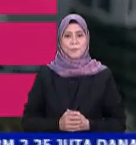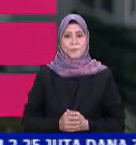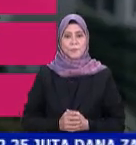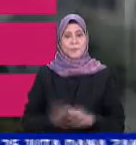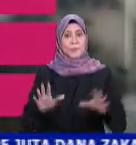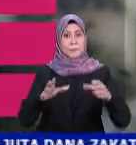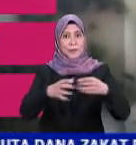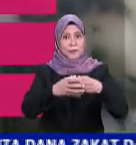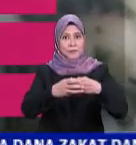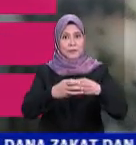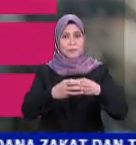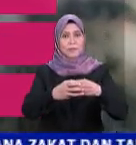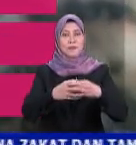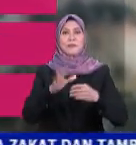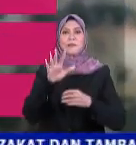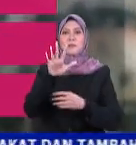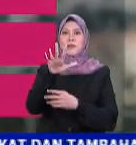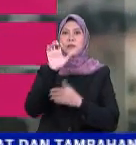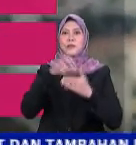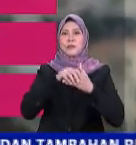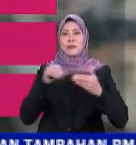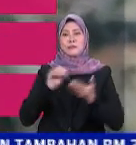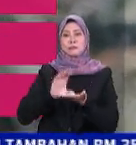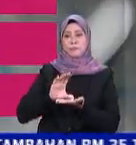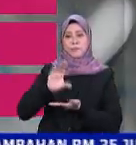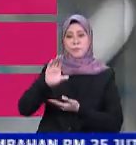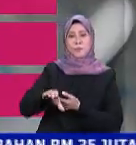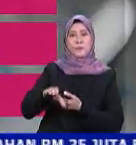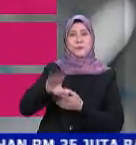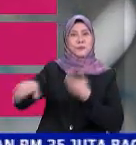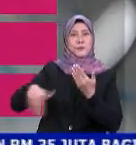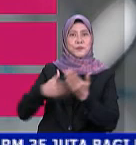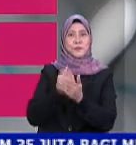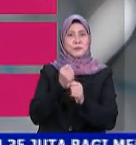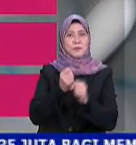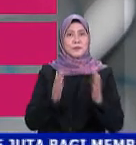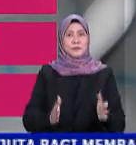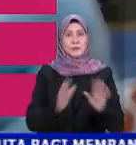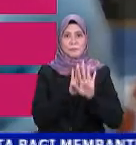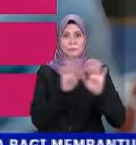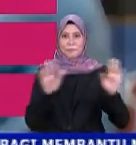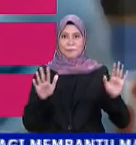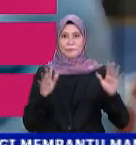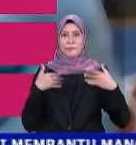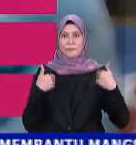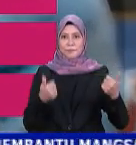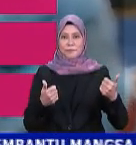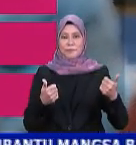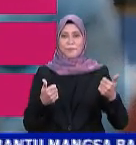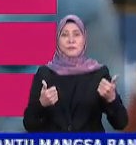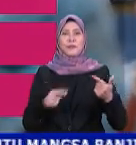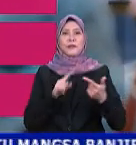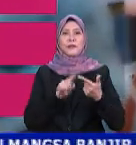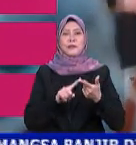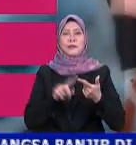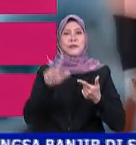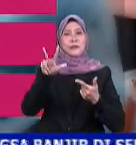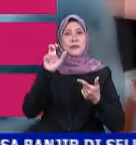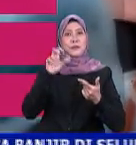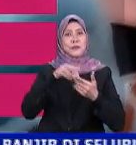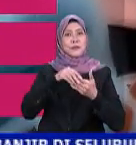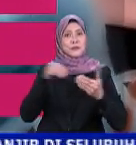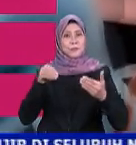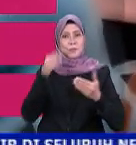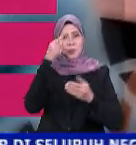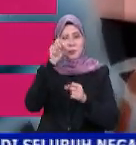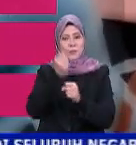Menerusi pakej itu, RM500 turut diberikan kepada semua petugas barisan hadapan kesihatan dan RM300